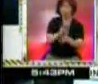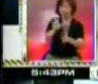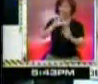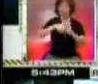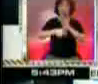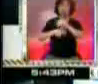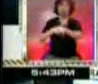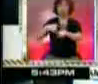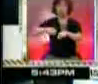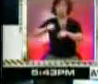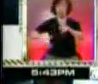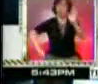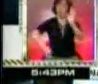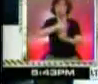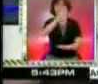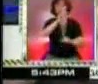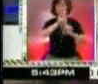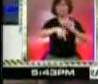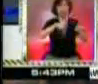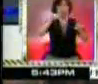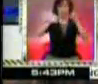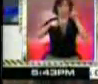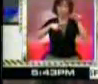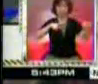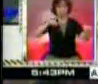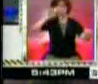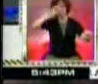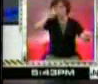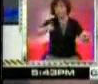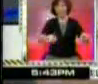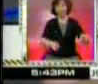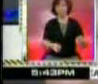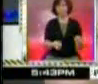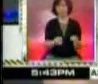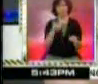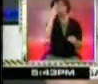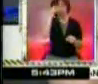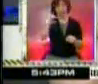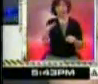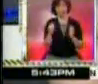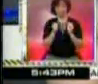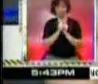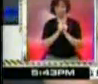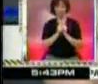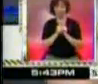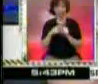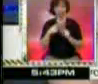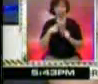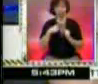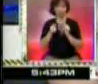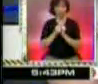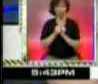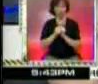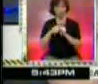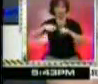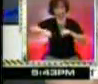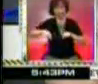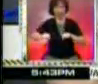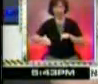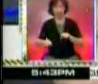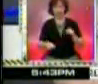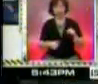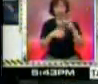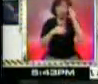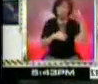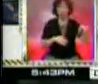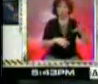Kaya nung mahabol ni Kernel, umiinit ang ulo. Kasi po, sir, nung hinawakan ko po yung anak ko dahil hindi ko po siya kilala na siya po pala ang CB director namin.